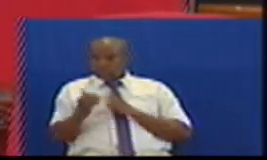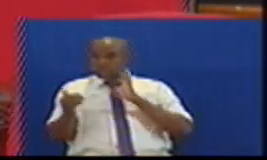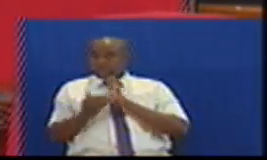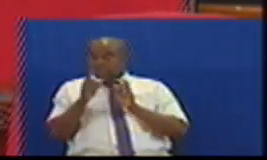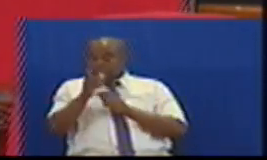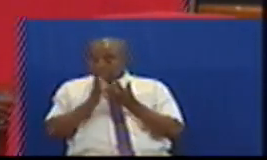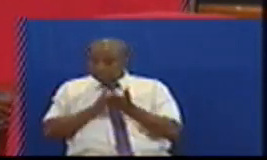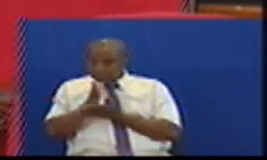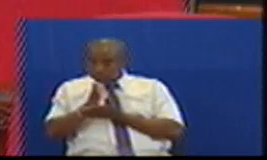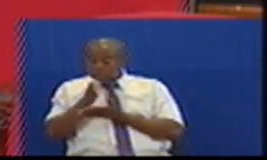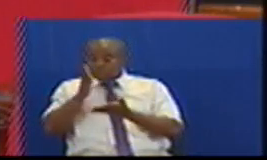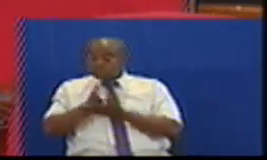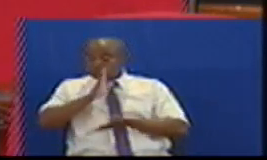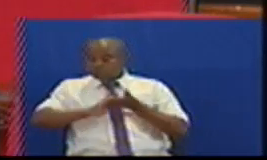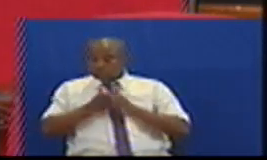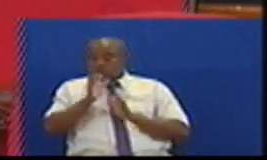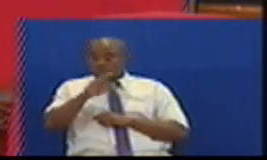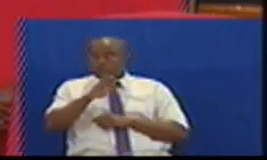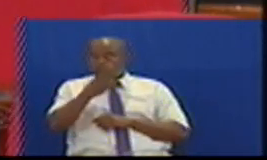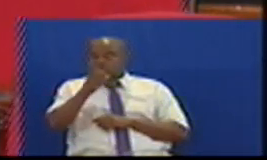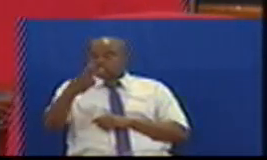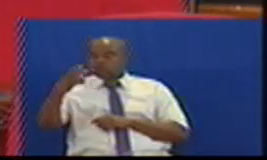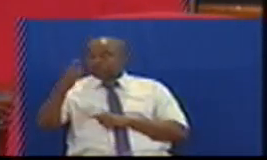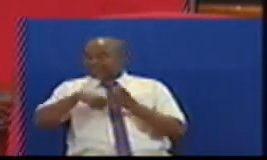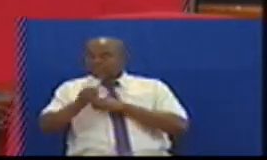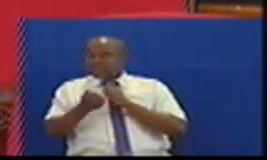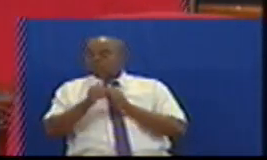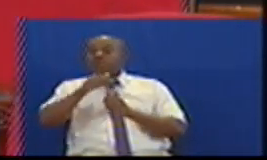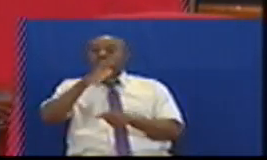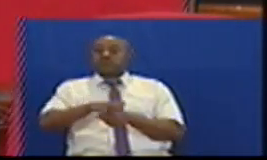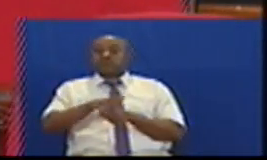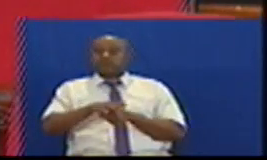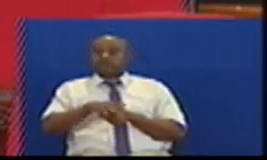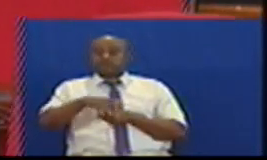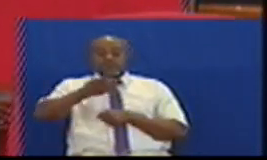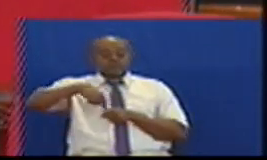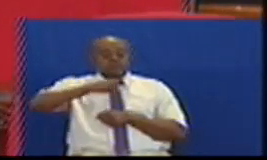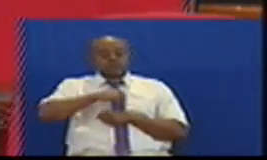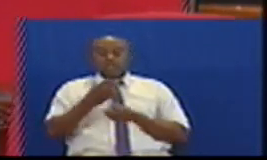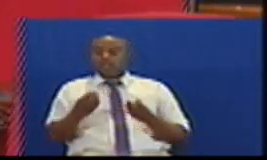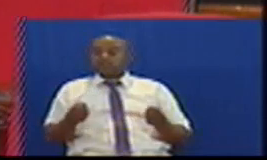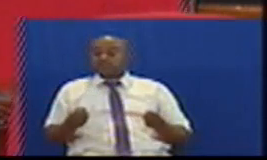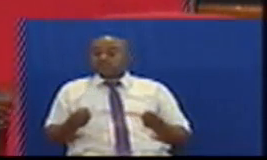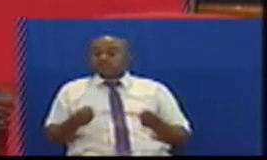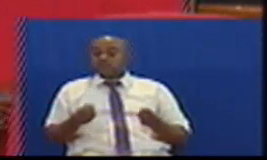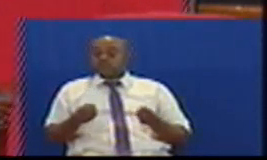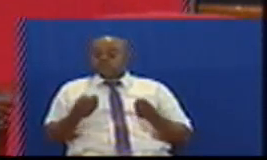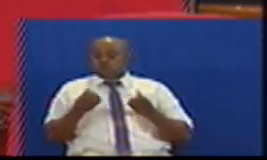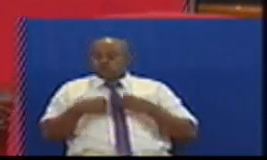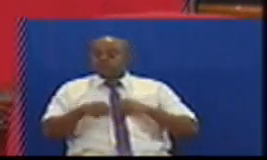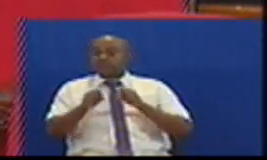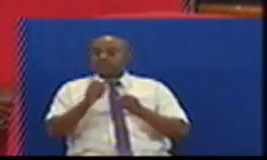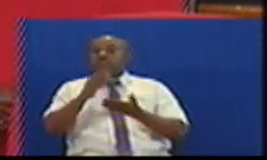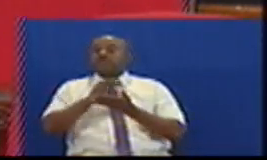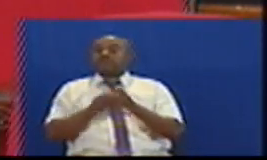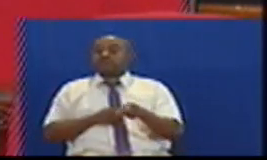hii ya usuluhisho mwaka 2020 ina mambo mengi sana ambayo sisi yanarahisisha uendeshaji na utatuzi wa migogoro ambayo inatukumba kama taifa. Kwa hivyo ni